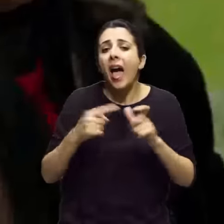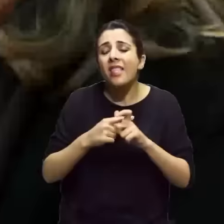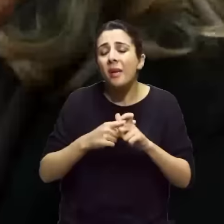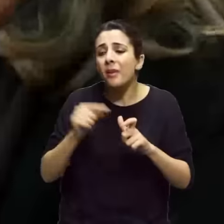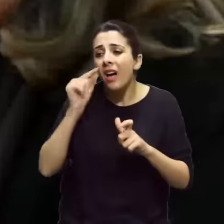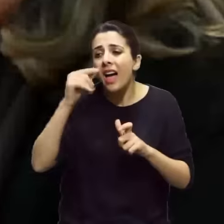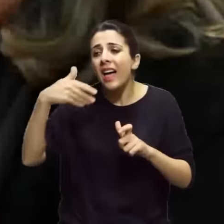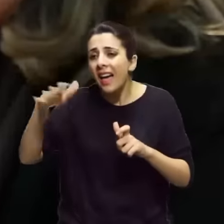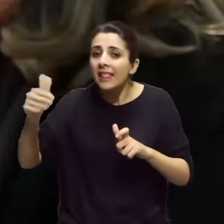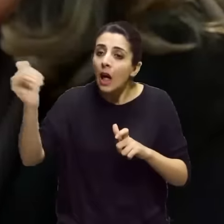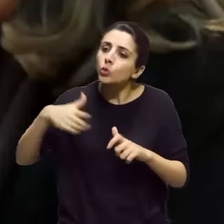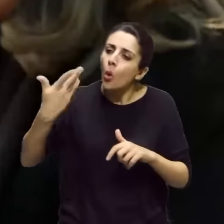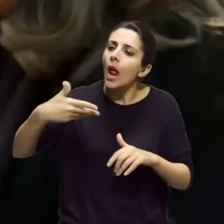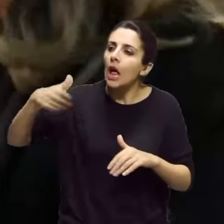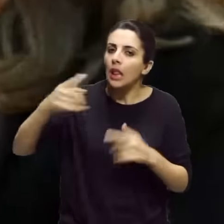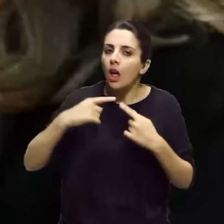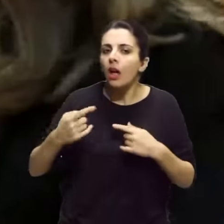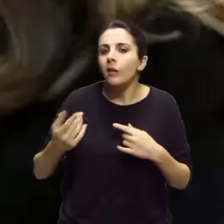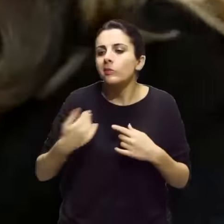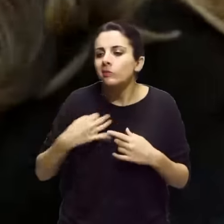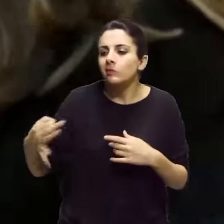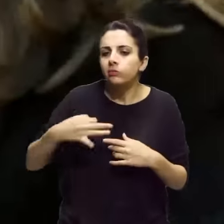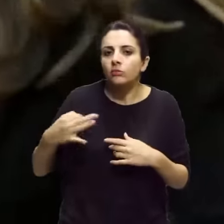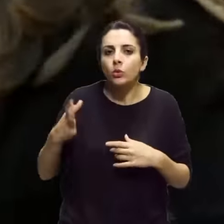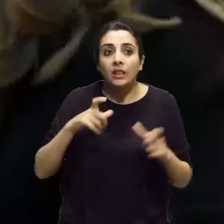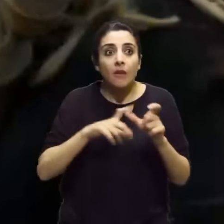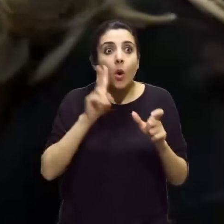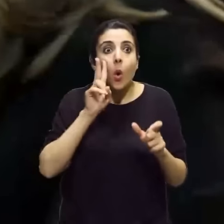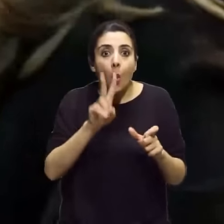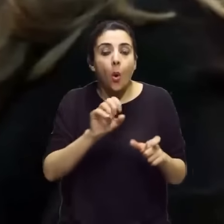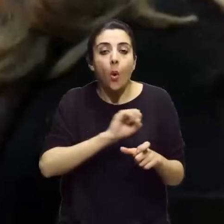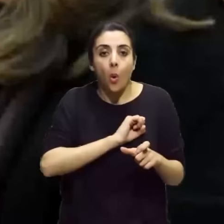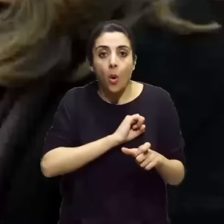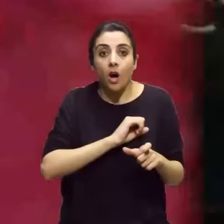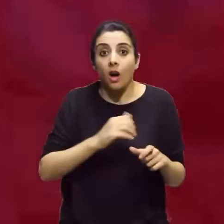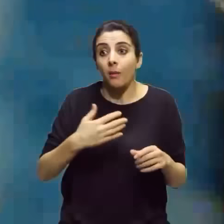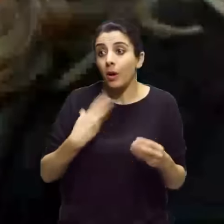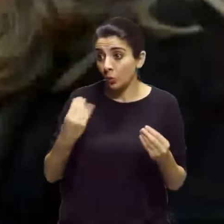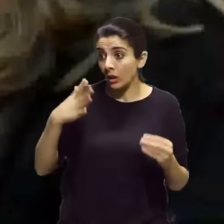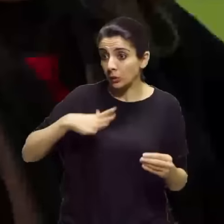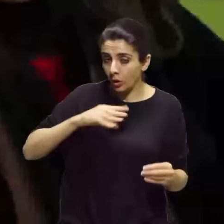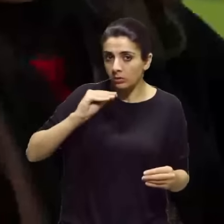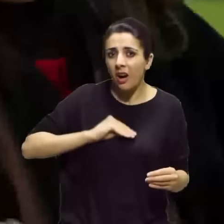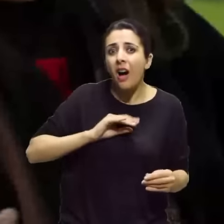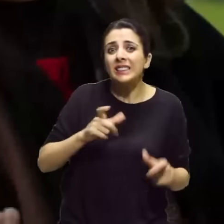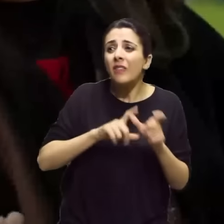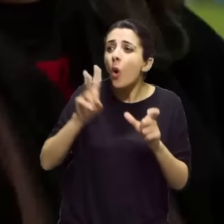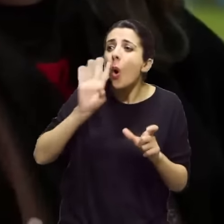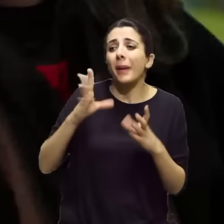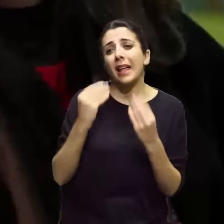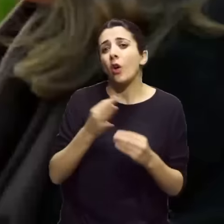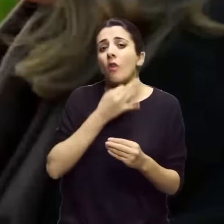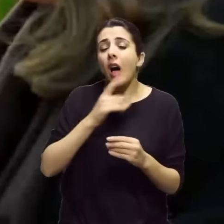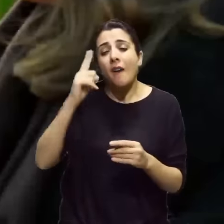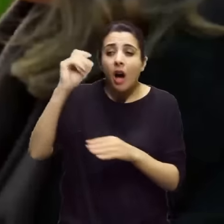siparişini verip gelsin ondan sonra gidersin diye beni oyalayıp durdu. Sonra da Sevinç'i gördüğü zaman sanki ben çok meraklıymışım gibi ama Sevinç seni sakın